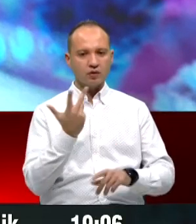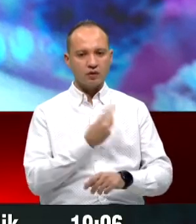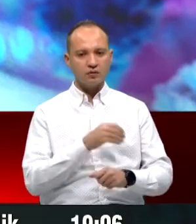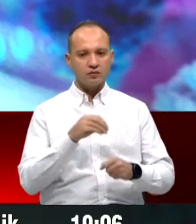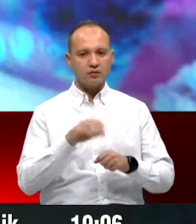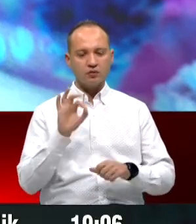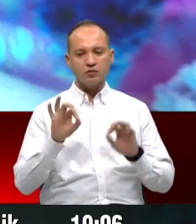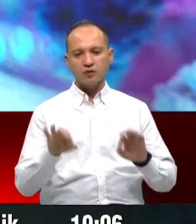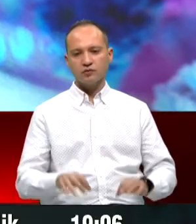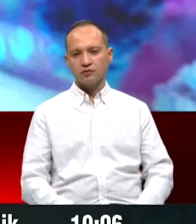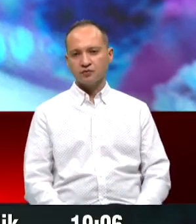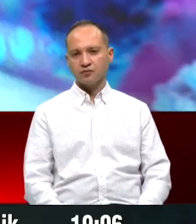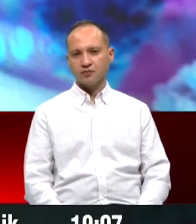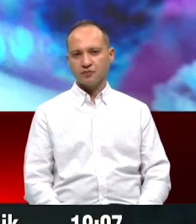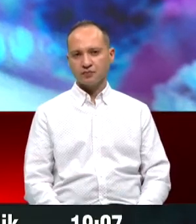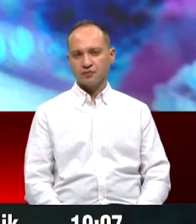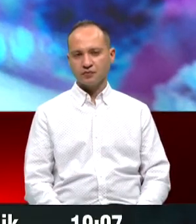dozlar bugün yapılmaya başlandı.